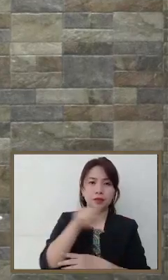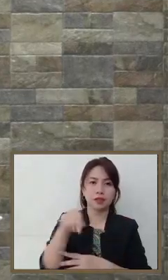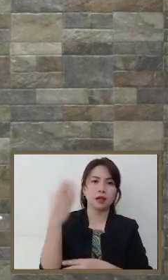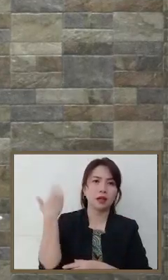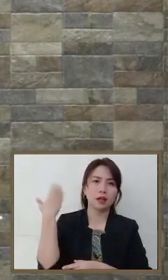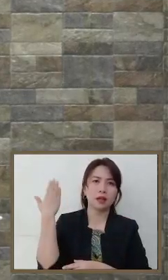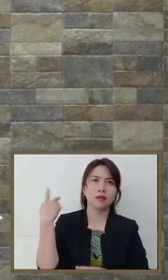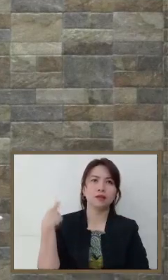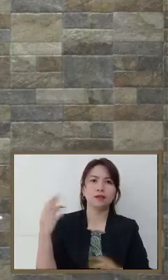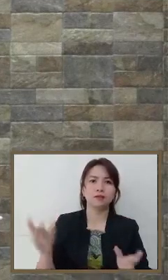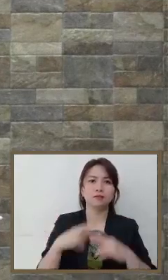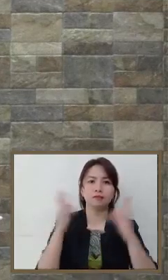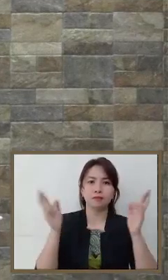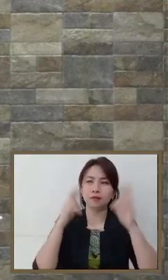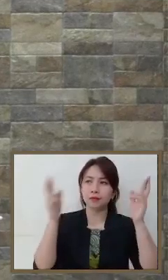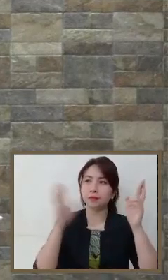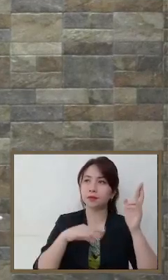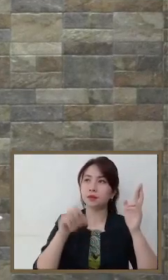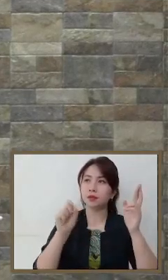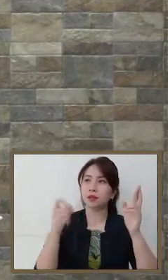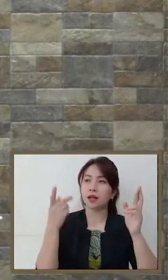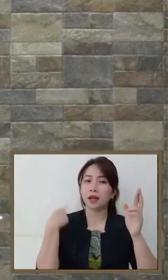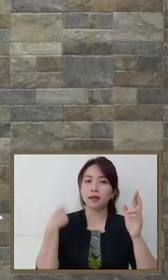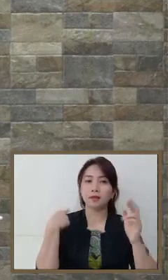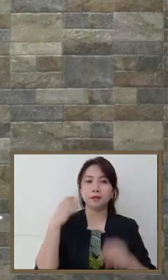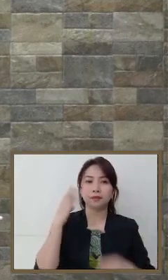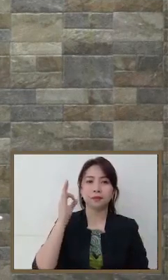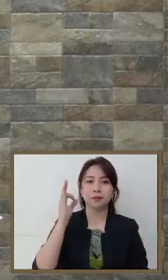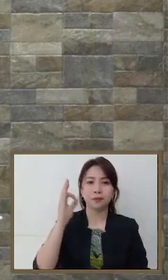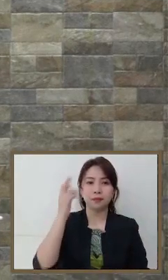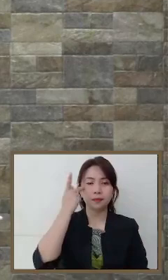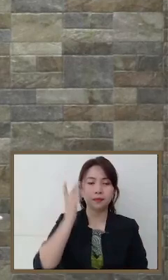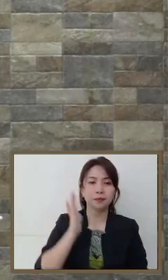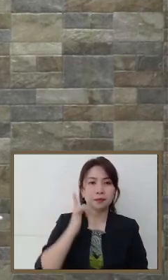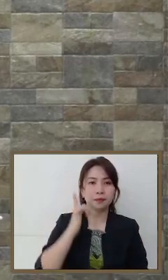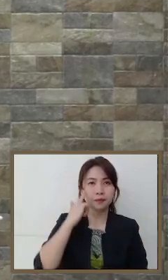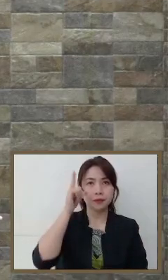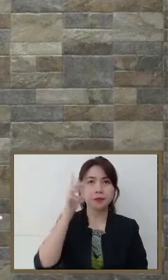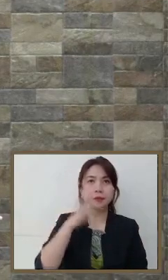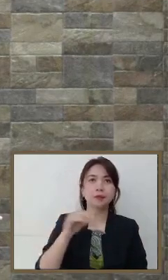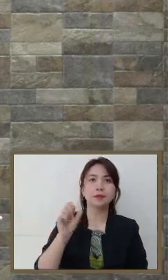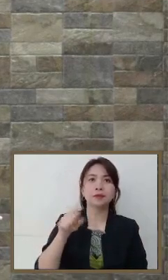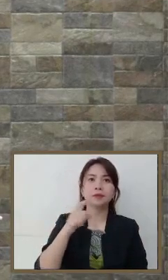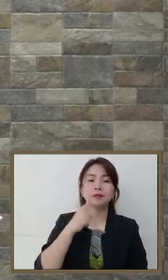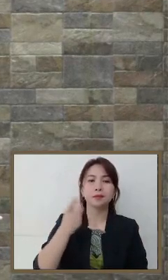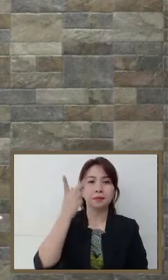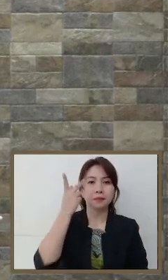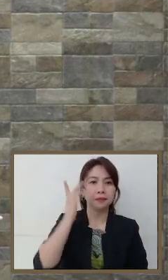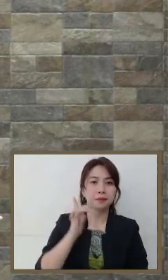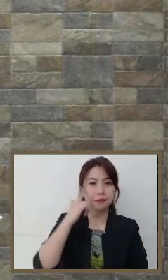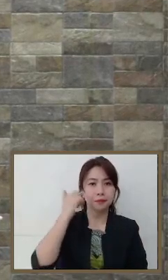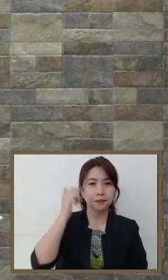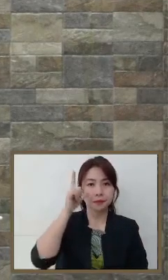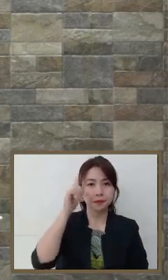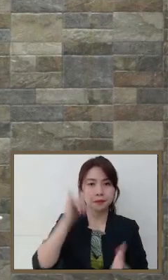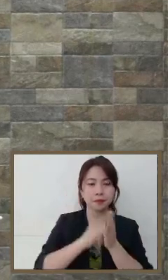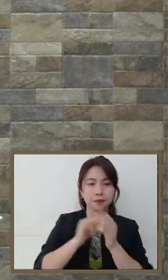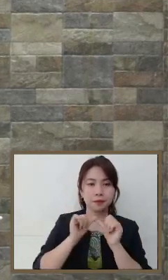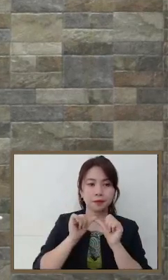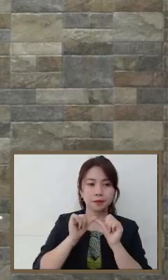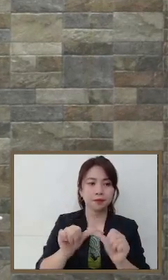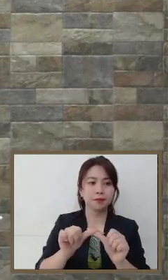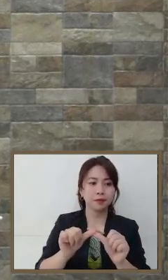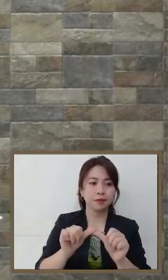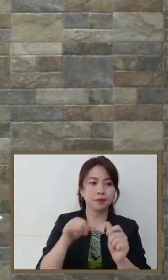Meron pong mensaheng ibinahagi sa atin ating mahal Pastor dito at Nabanggit po sa akin ang ating Mahala Pastor na ipagpatuloy po natin ang